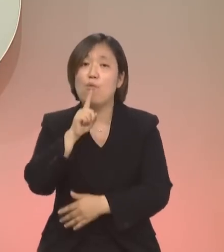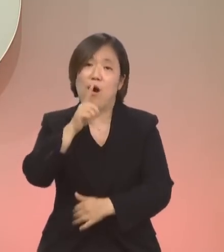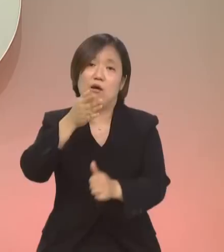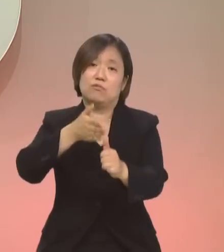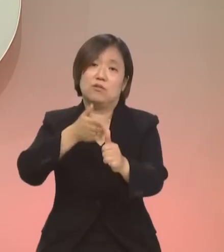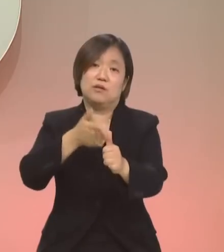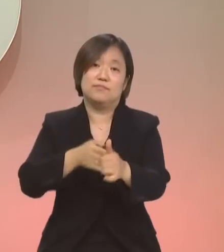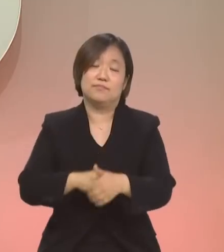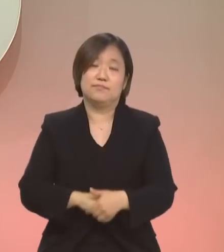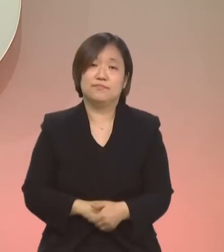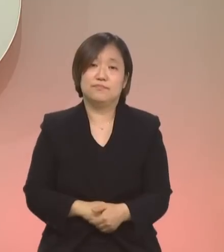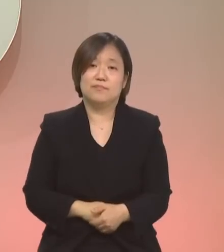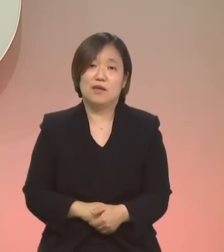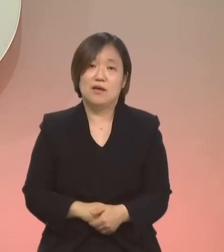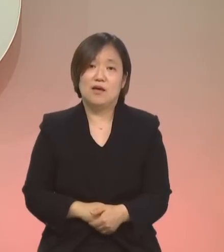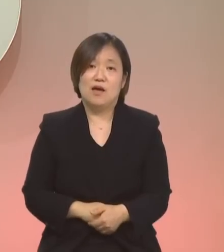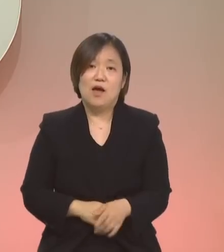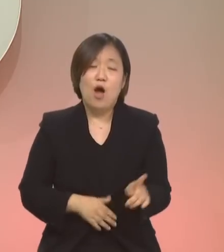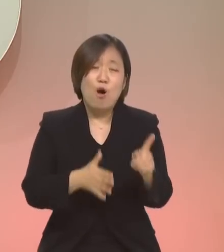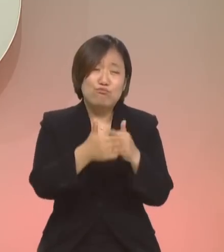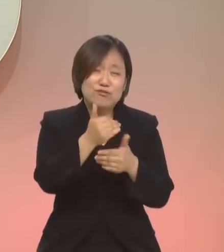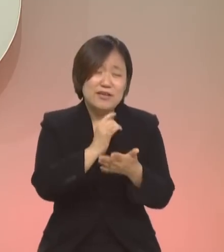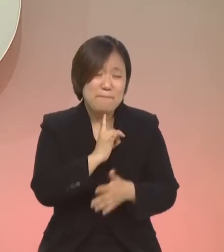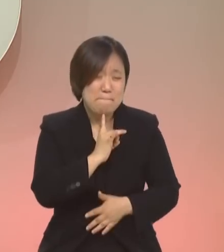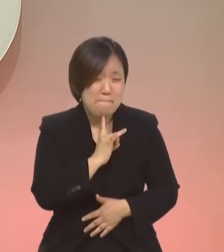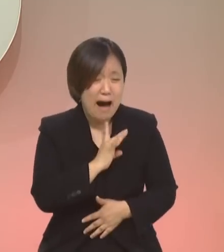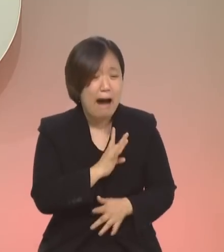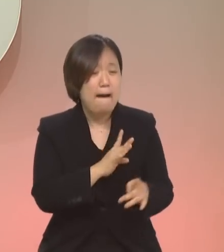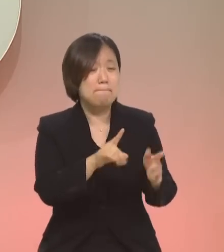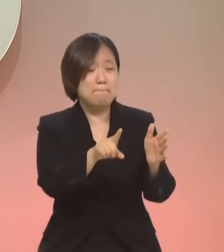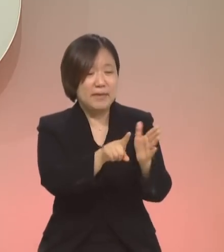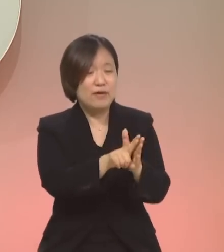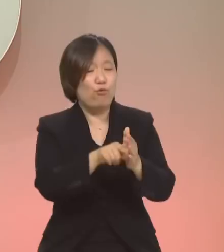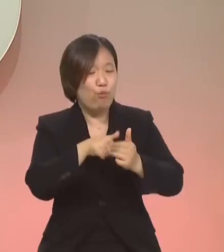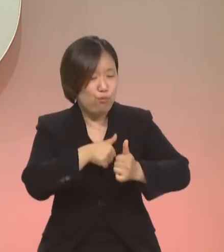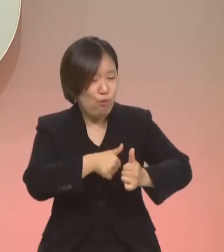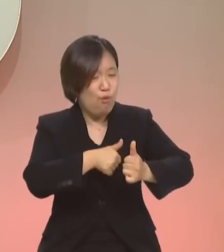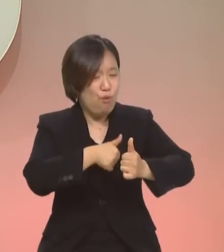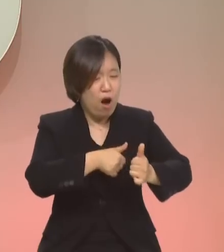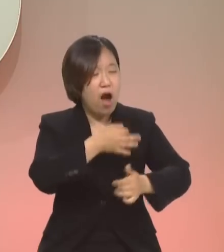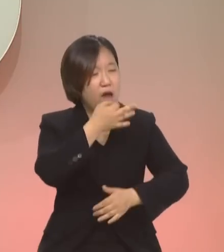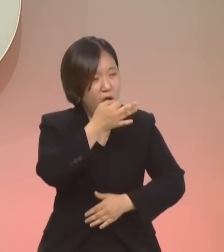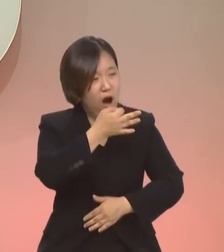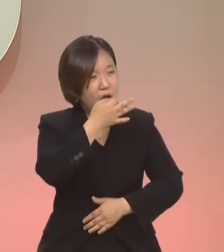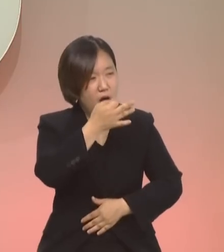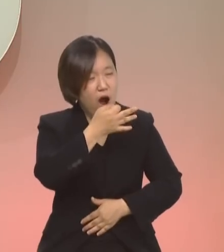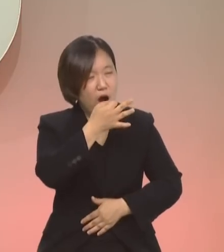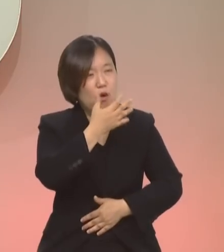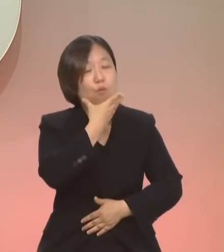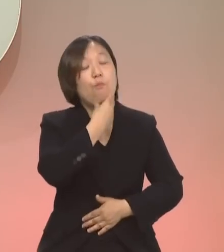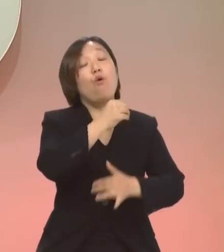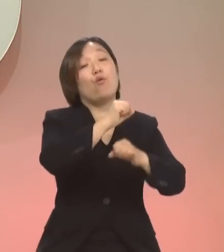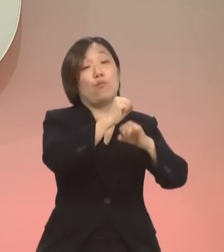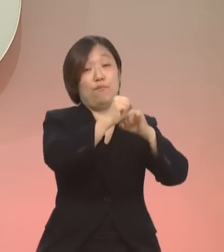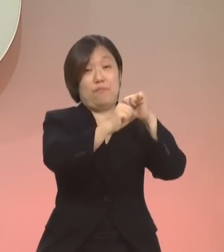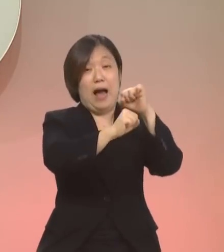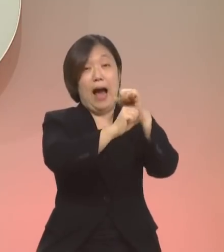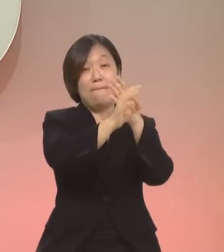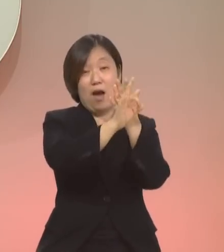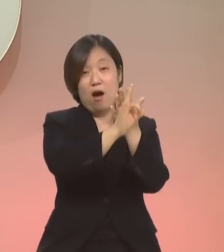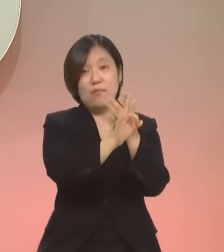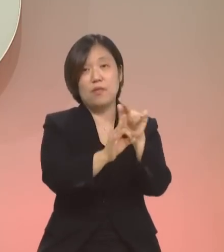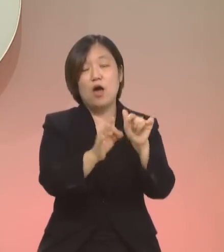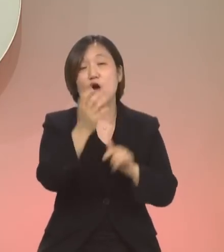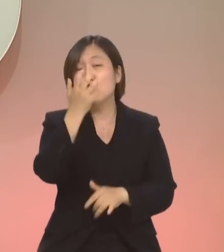싶습니다 오직 부처님을 믿고 염불하고 염불하고 염불하면서 공덕을 닦으면 좋은